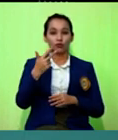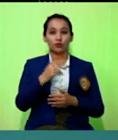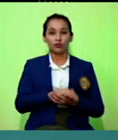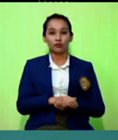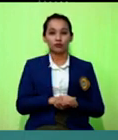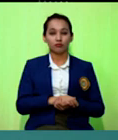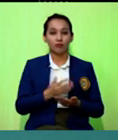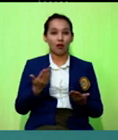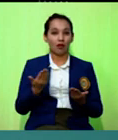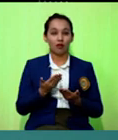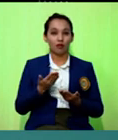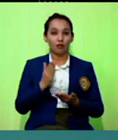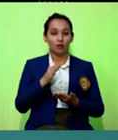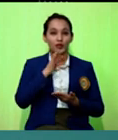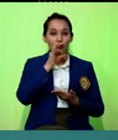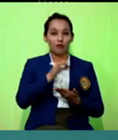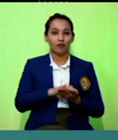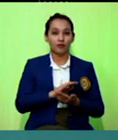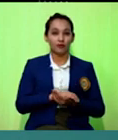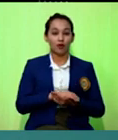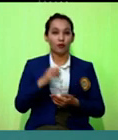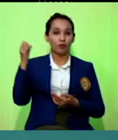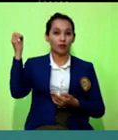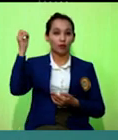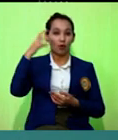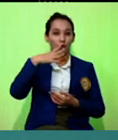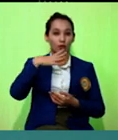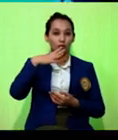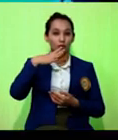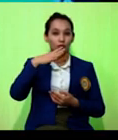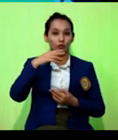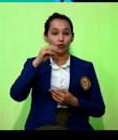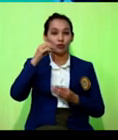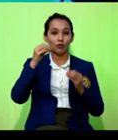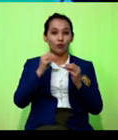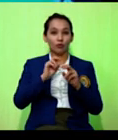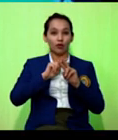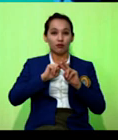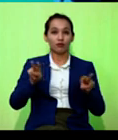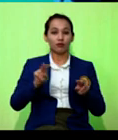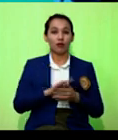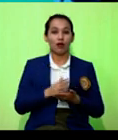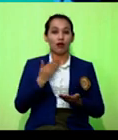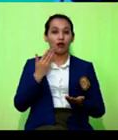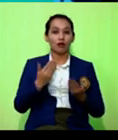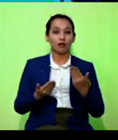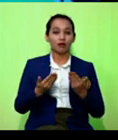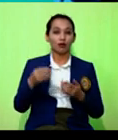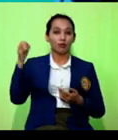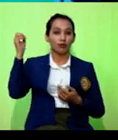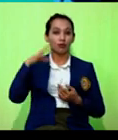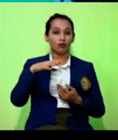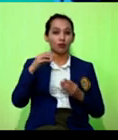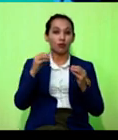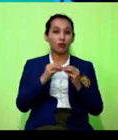Ha. Quyosh shunda nechta songa aylanadi? 10 ga. Agarda quyoshimiz